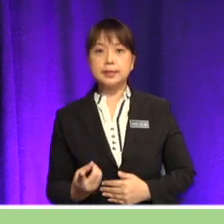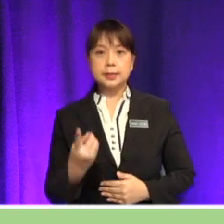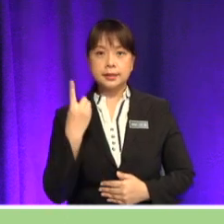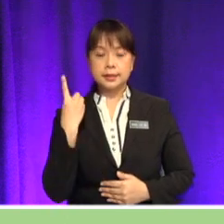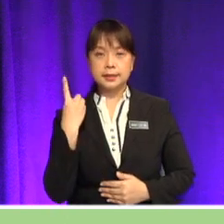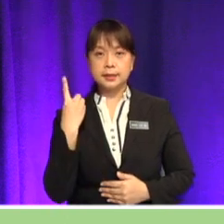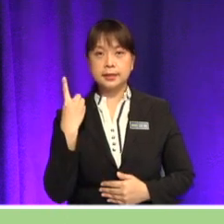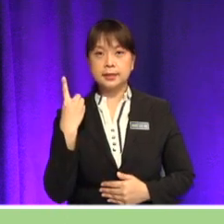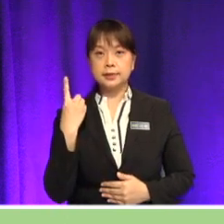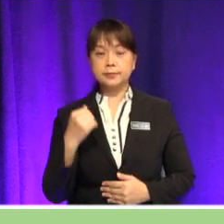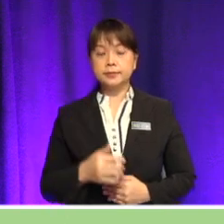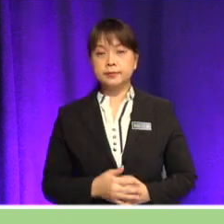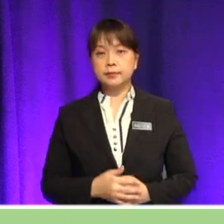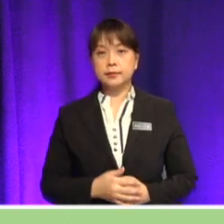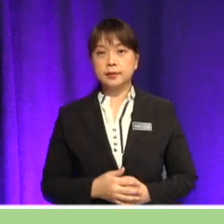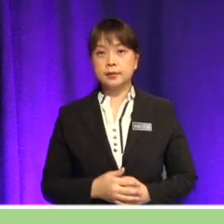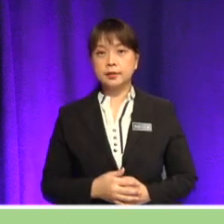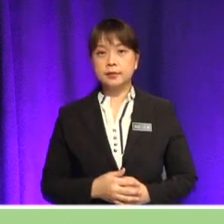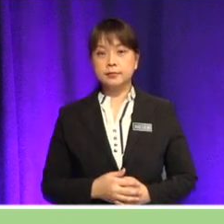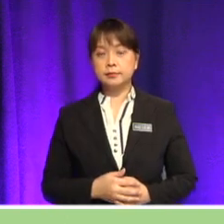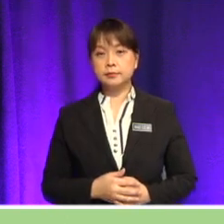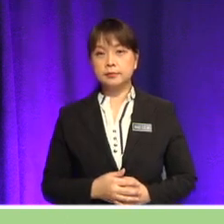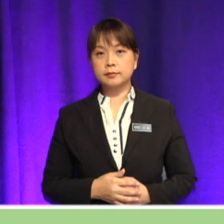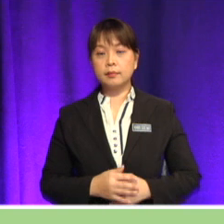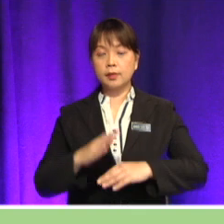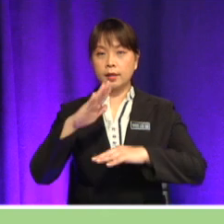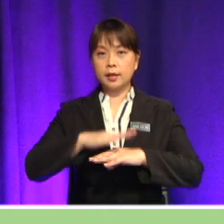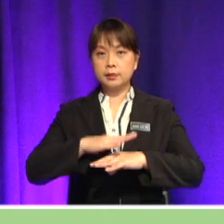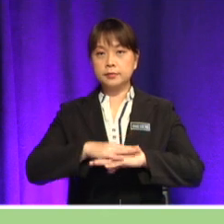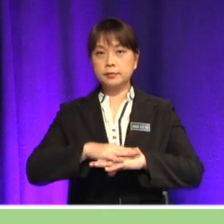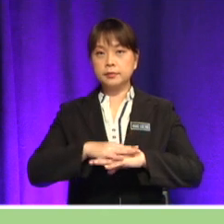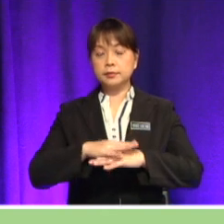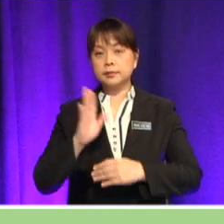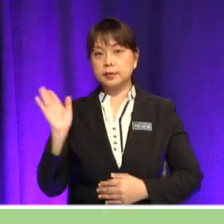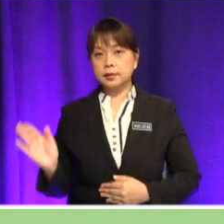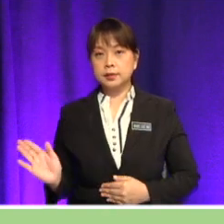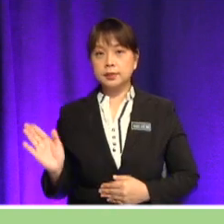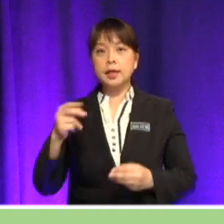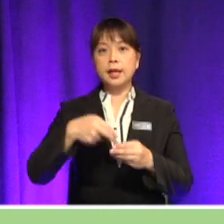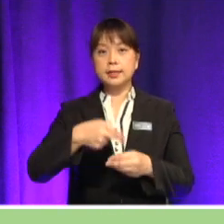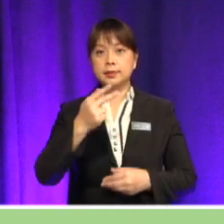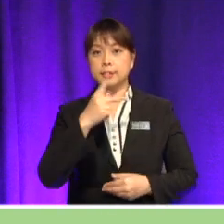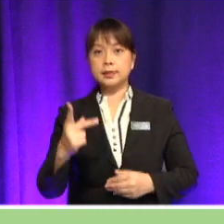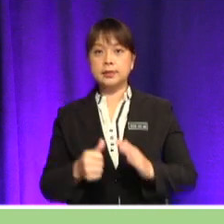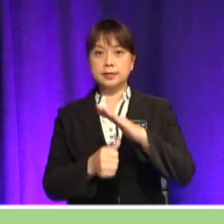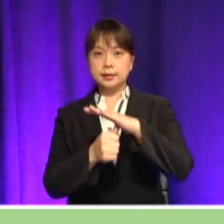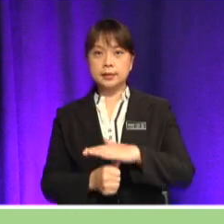jadi daya input yang dikenakan ke atas omo kecil menghasilkan tekanan